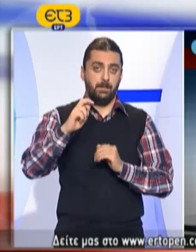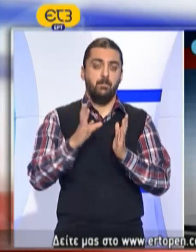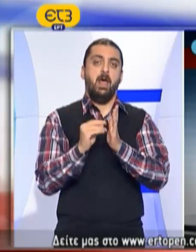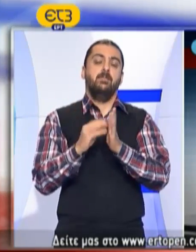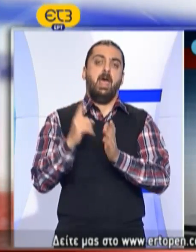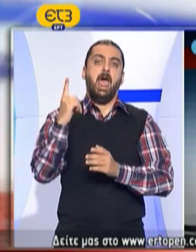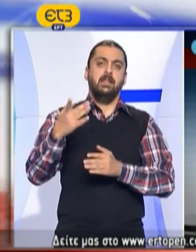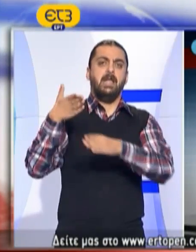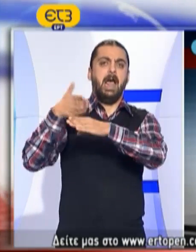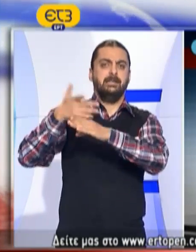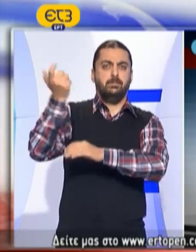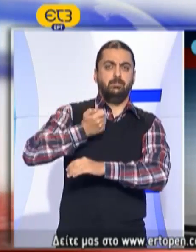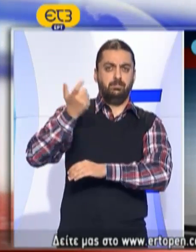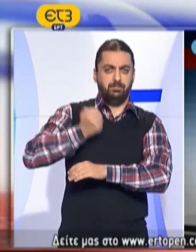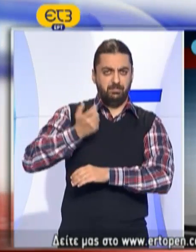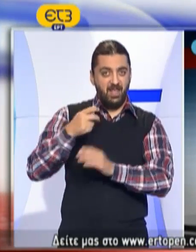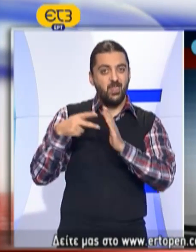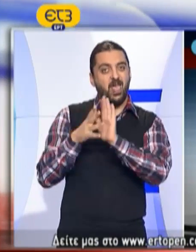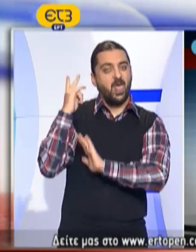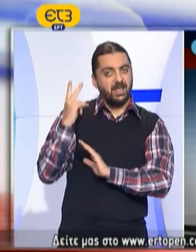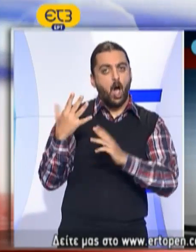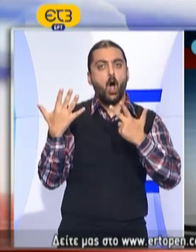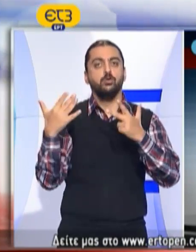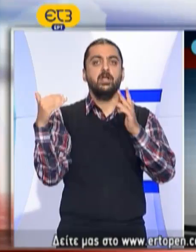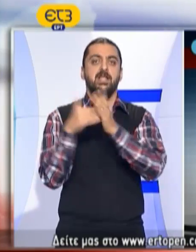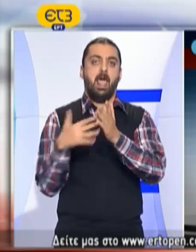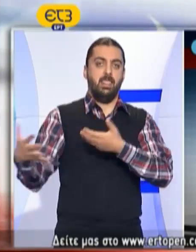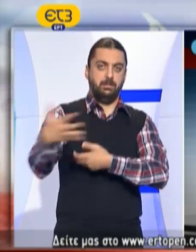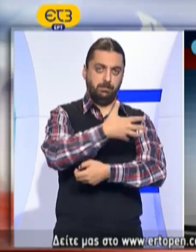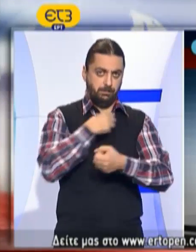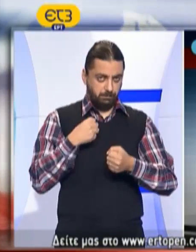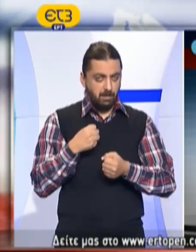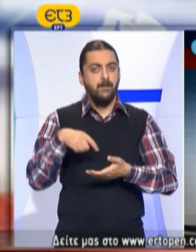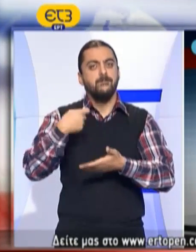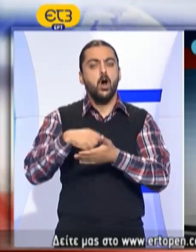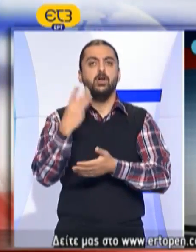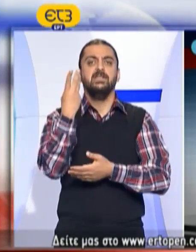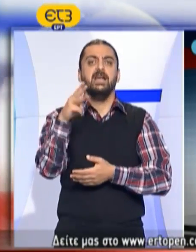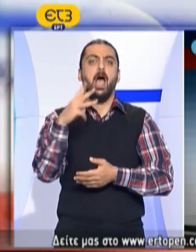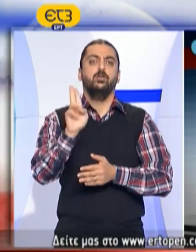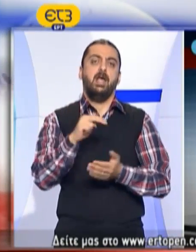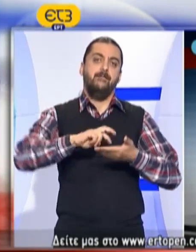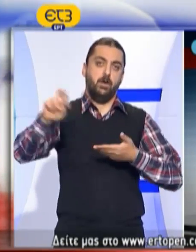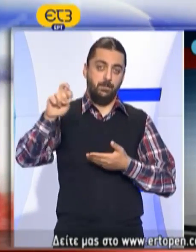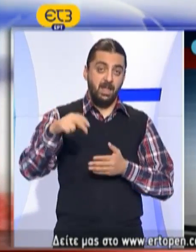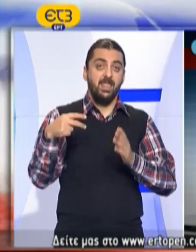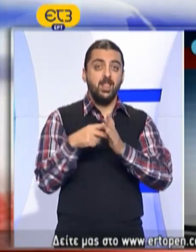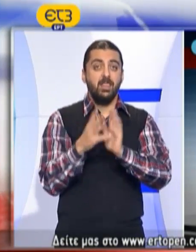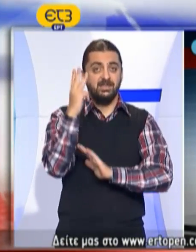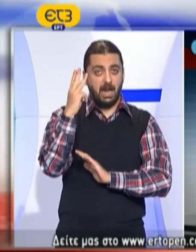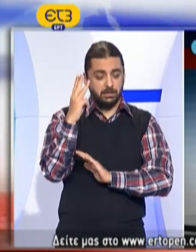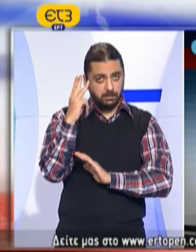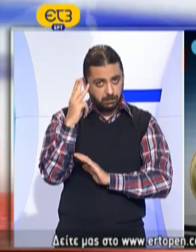εισόδημα από ενίκεια ύψους 8.000 ευρώ το 2012 πλήρωσε φόρο 300 ευρώ και το 2013 500